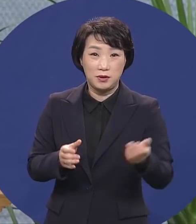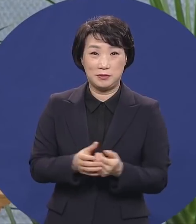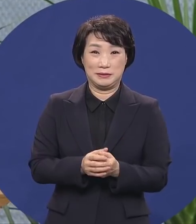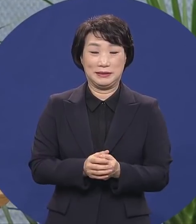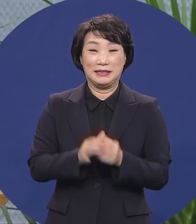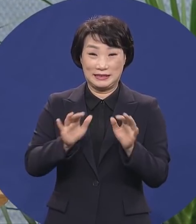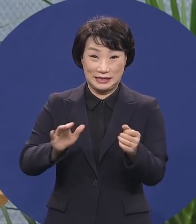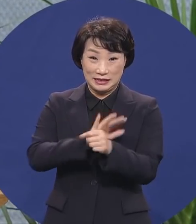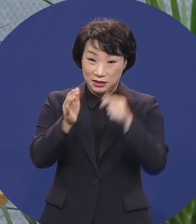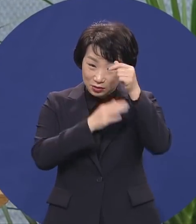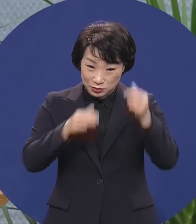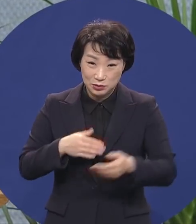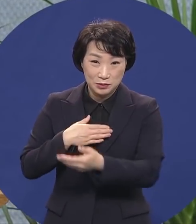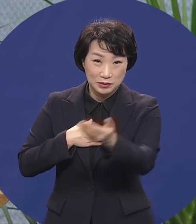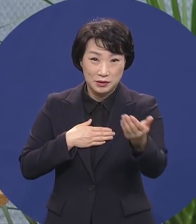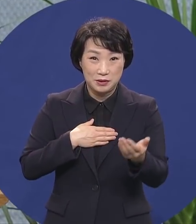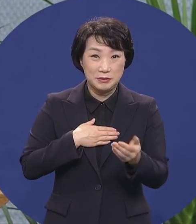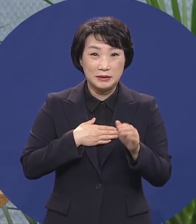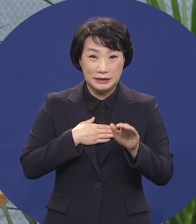사랑하는 여러분,